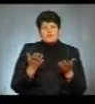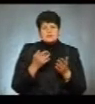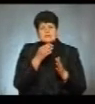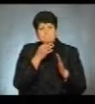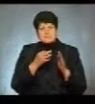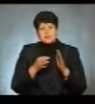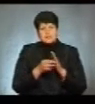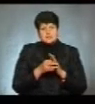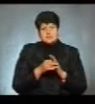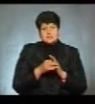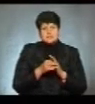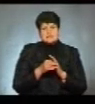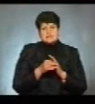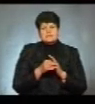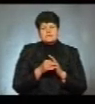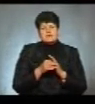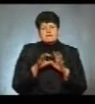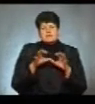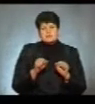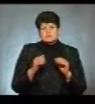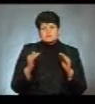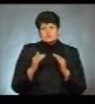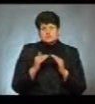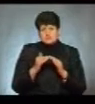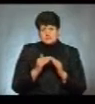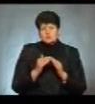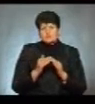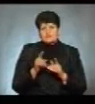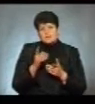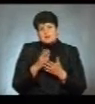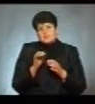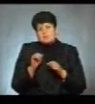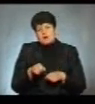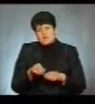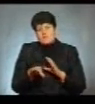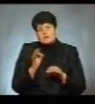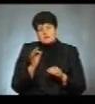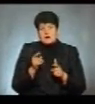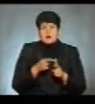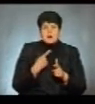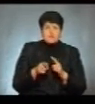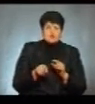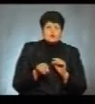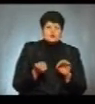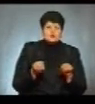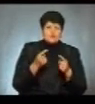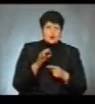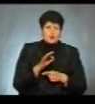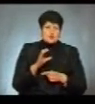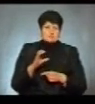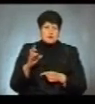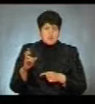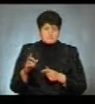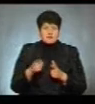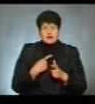підказка співвласників даного будинку, що мешканці, ви маєте право вибирати. Або створюєте собі ОСББ, вибрали форму управління,